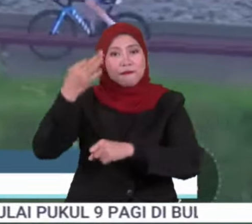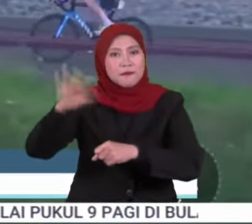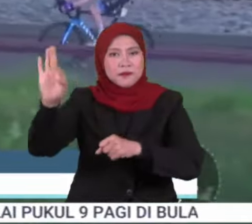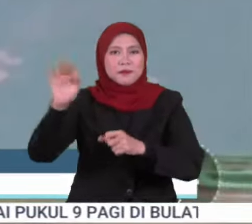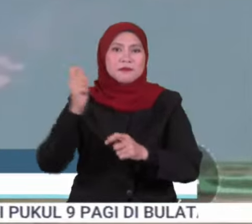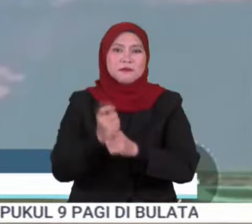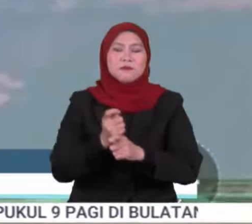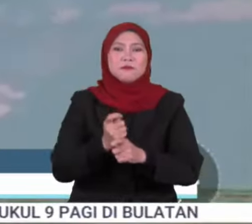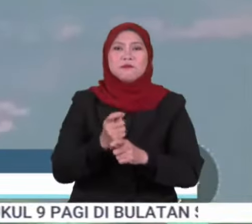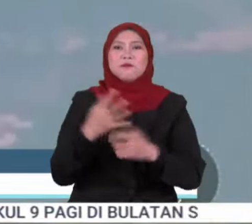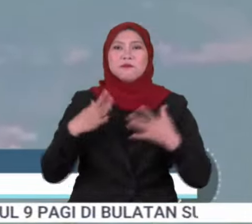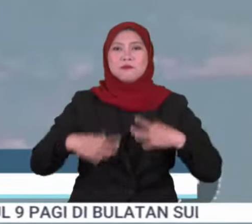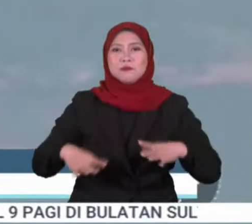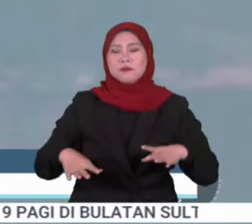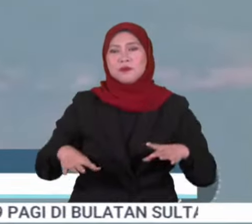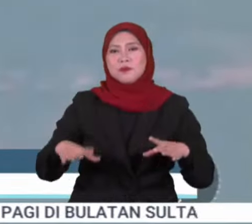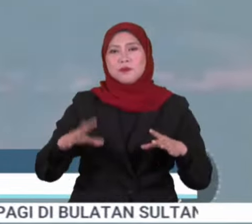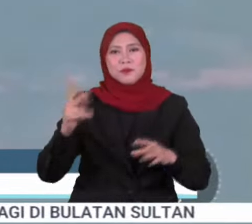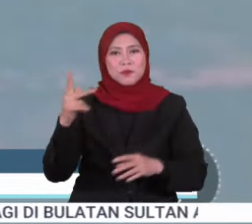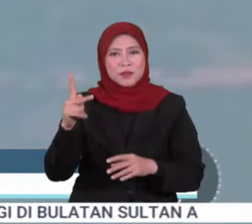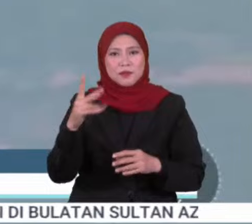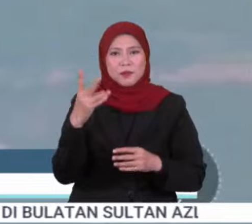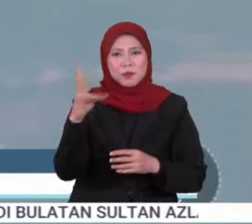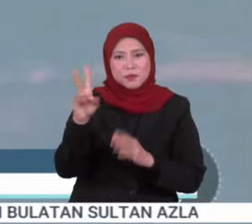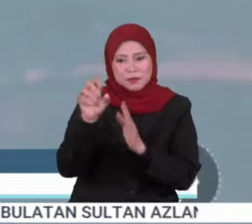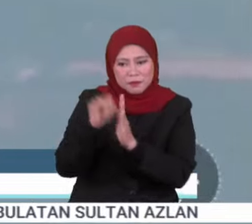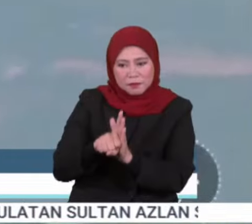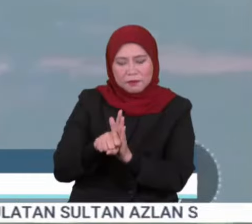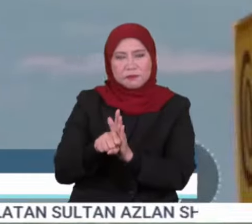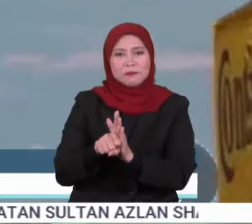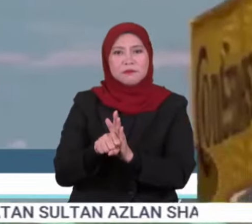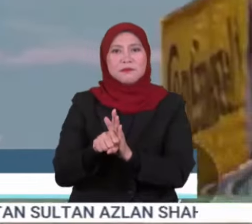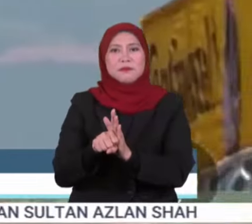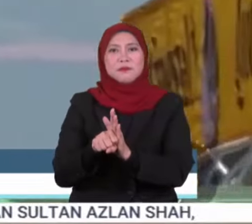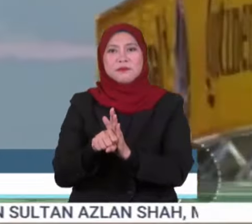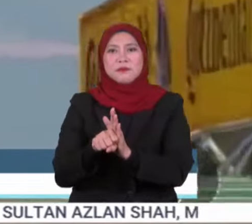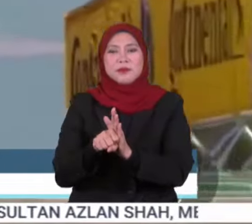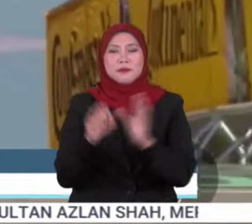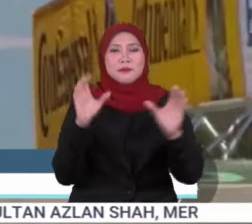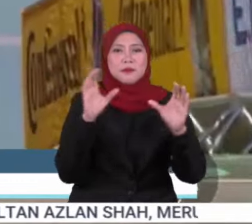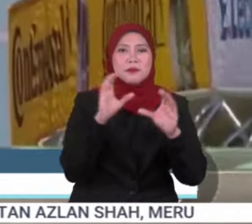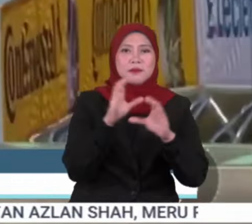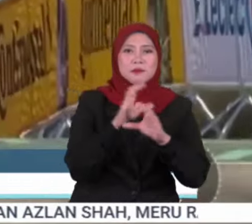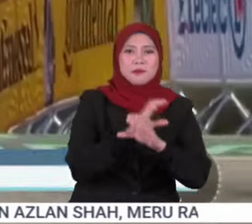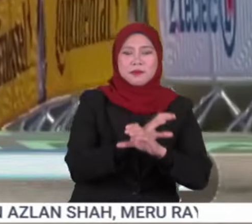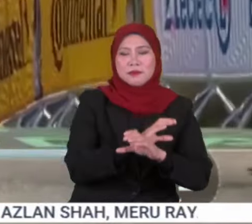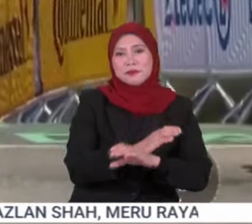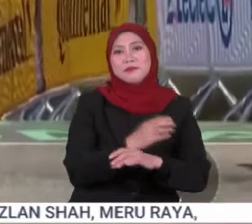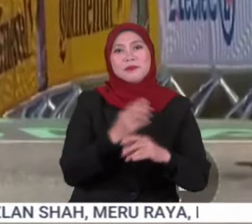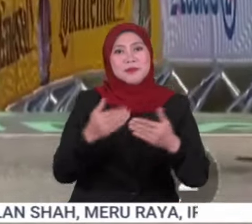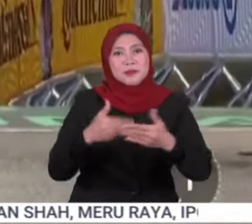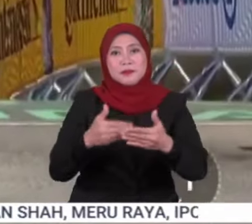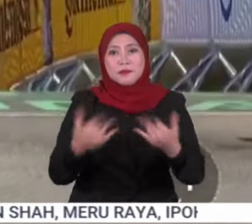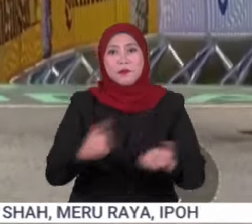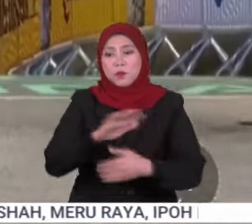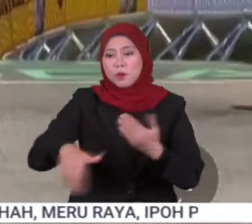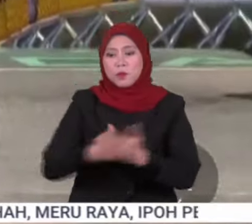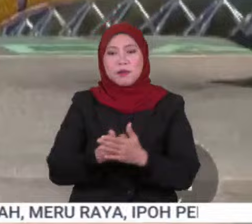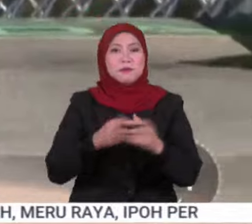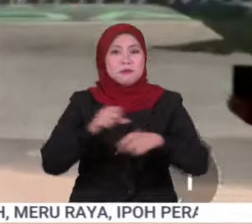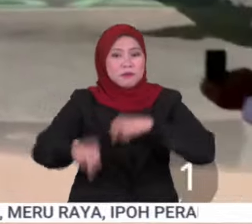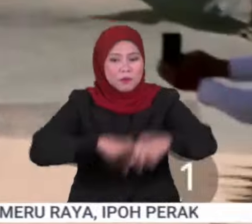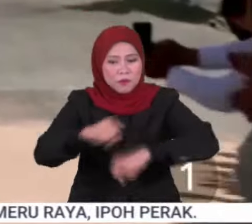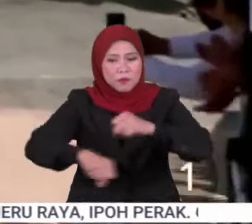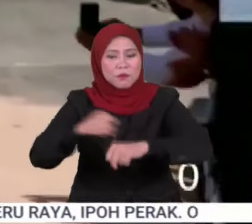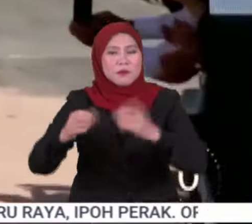lagi mengekalkan jersi kuning selaku pendahulu keseluruhan 17 saat mengatasi pencabar terdekat Tadej Pogacar. Hari ini kesemua pelumba berehat sebelum